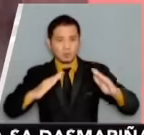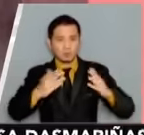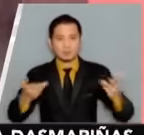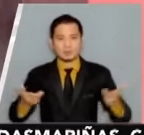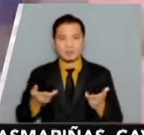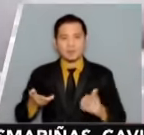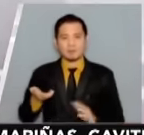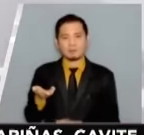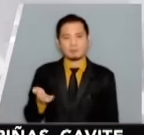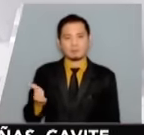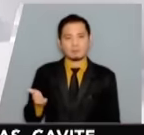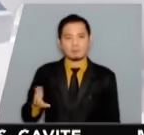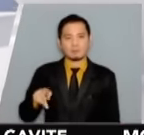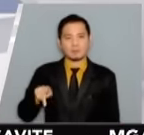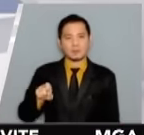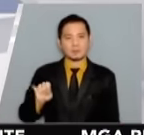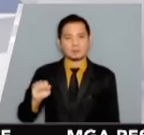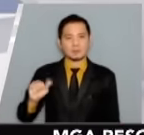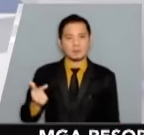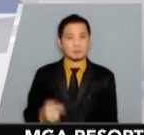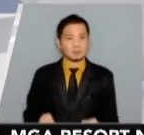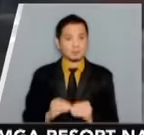Bam Alegre.